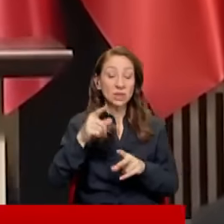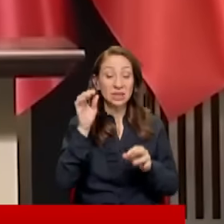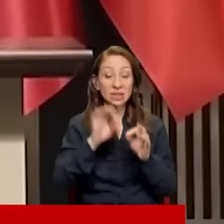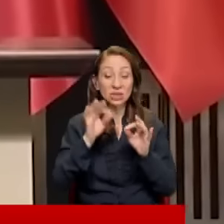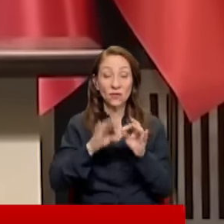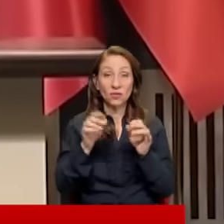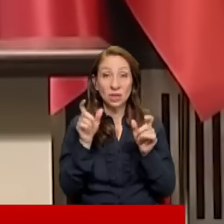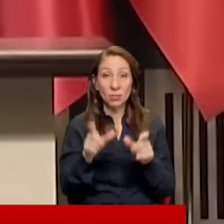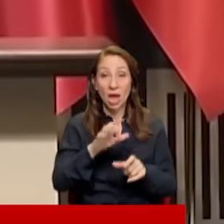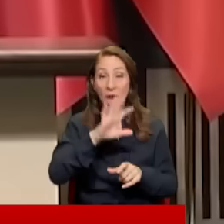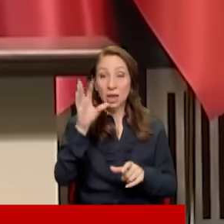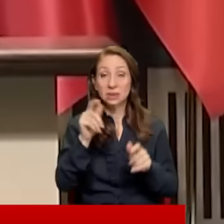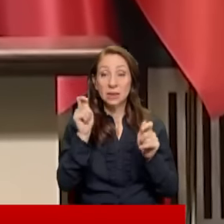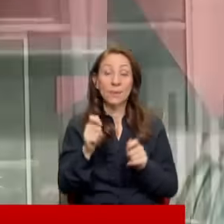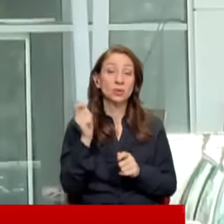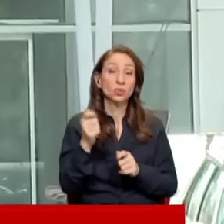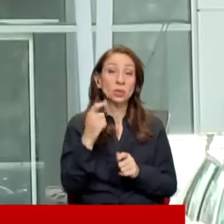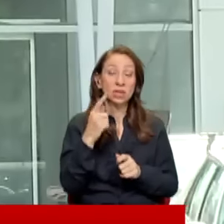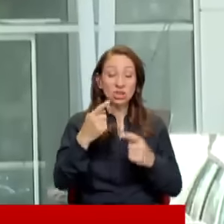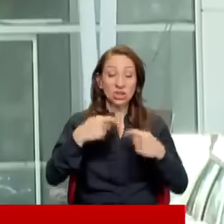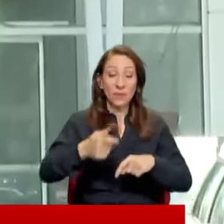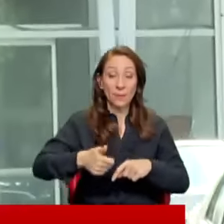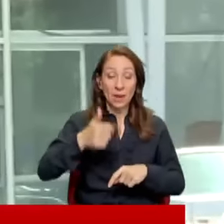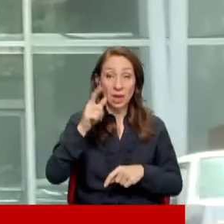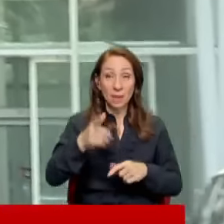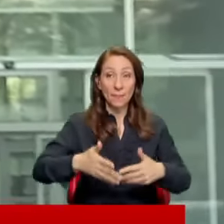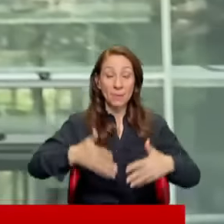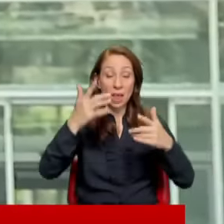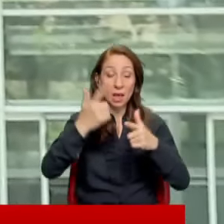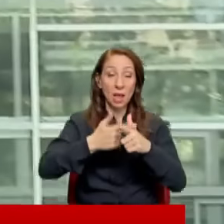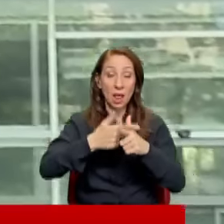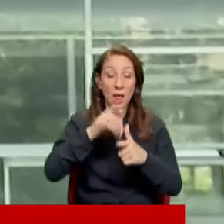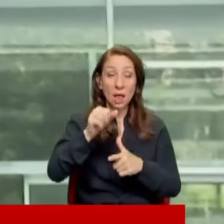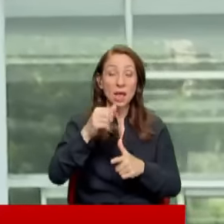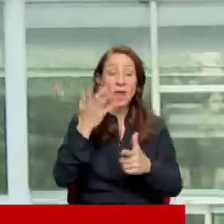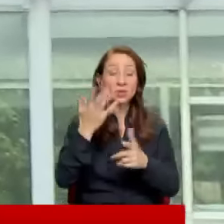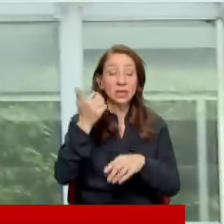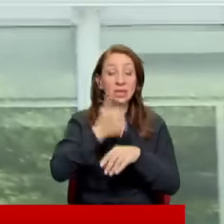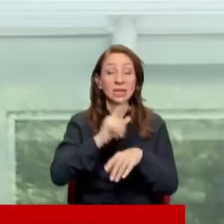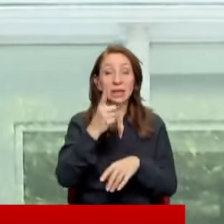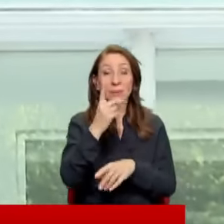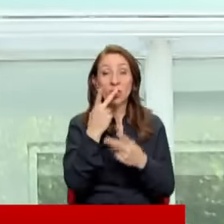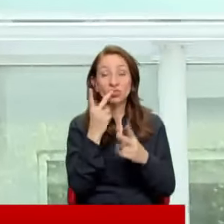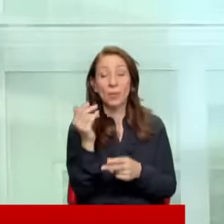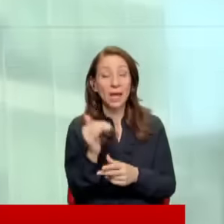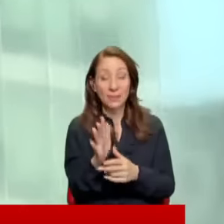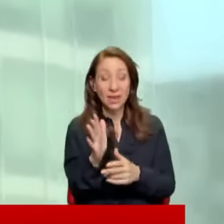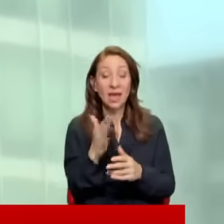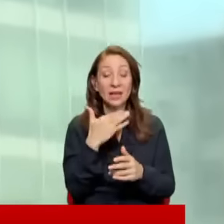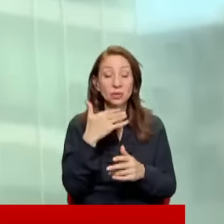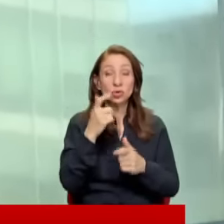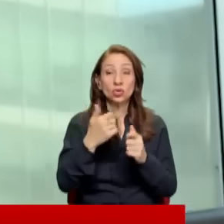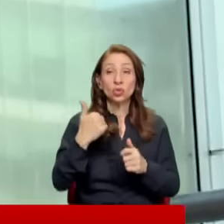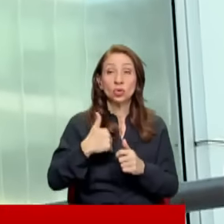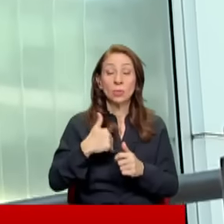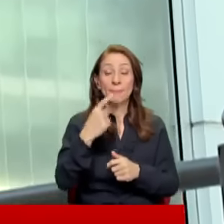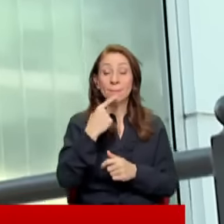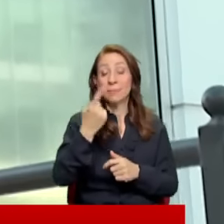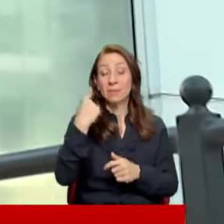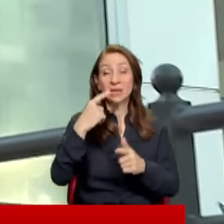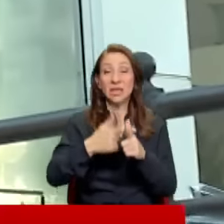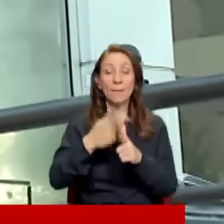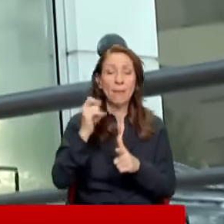tasarruf tedbirlerine herkes uymak zorunda dedi Çevre Bakanlığı'nın bina kiralaması için Henüz iktidardan bir açıklama gelmedi Et ve süt kurumunun bir yıl